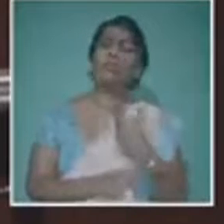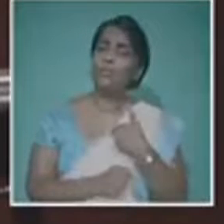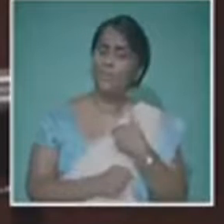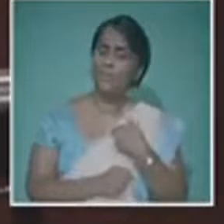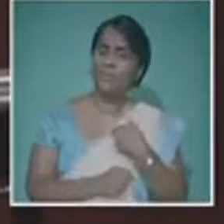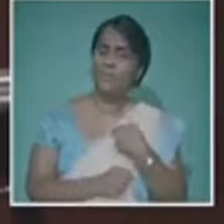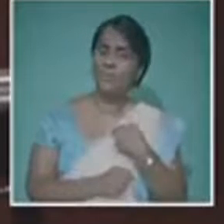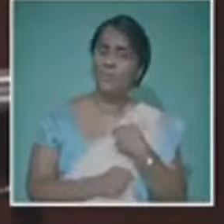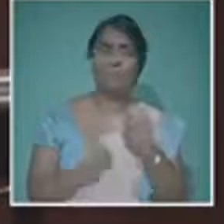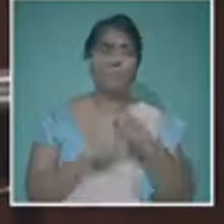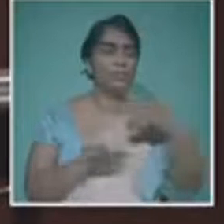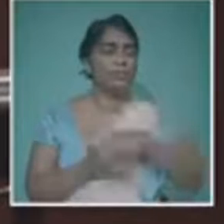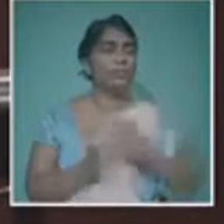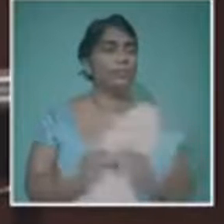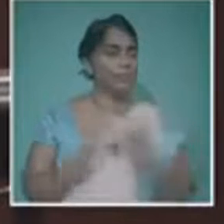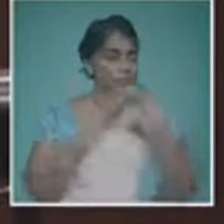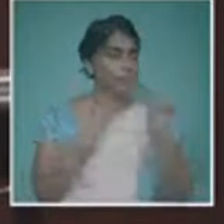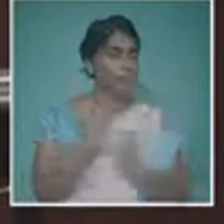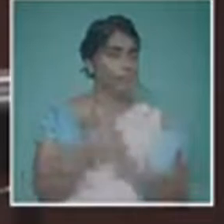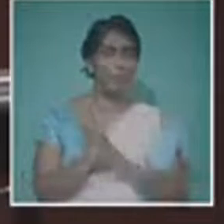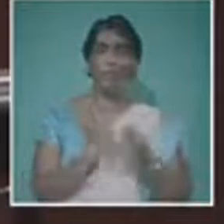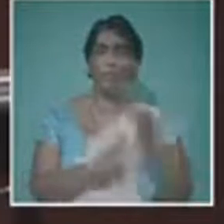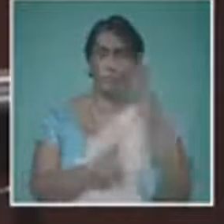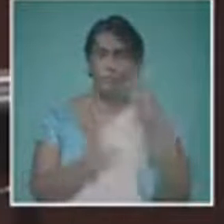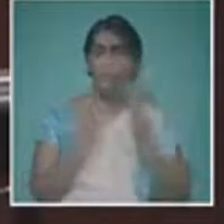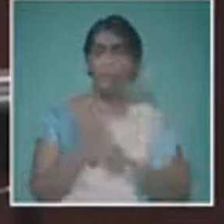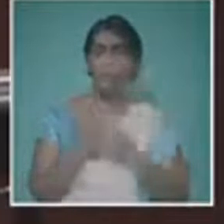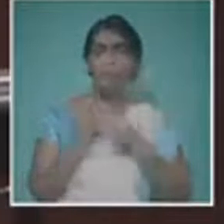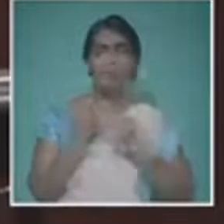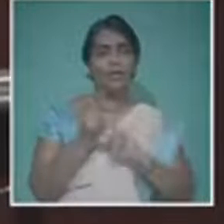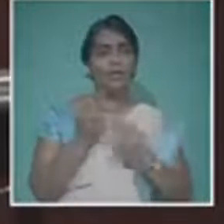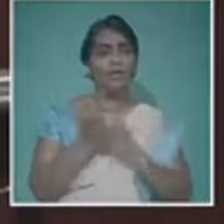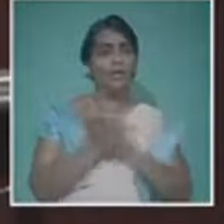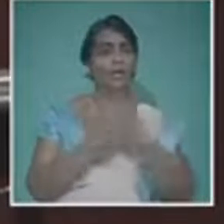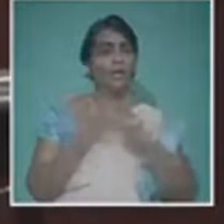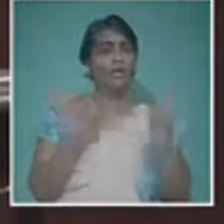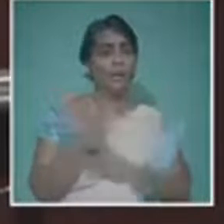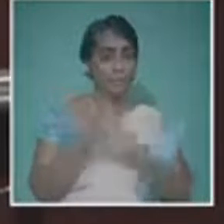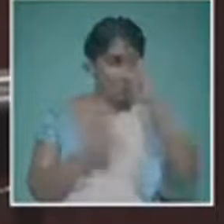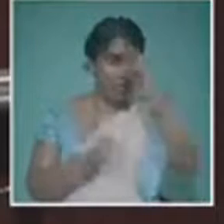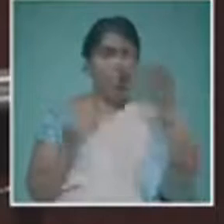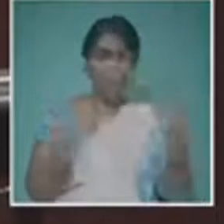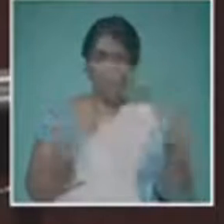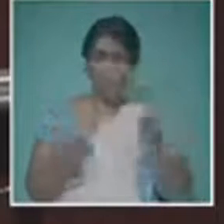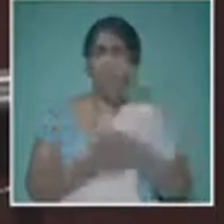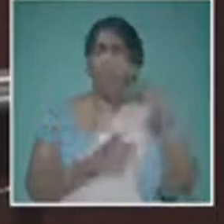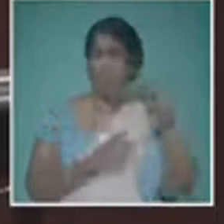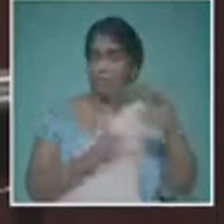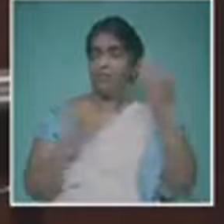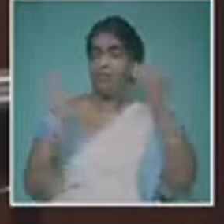அபிவிருத்தி குழு தலைவர் கௌரவ் மஸ்தான் உறுப்பினர், பாராளுமன்ற உறுப்பினர் இருக்கின்றார். அவரும் இந்த விடயத்திலே கவனம் செலுத்த வேண்டும்.